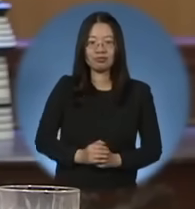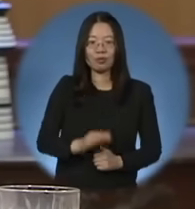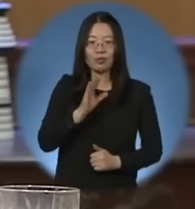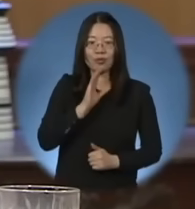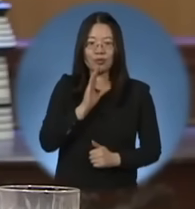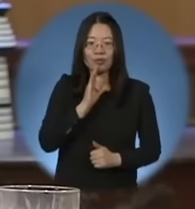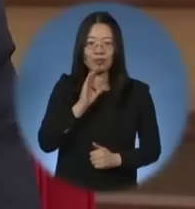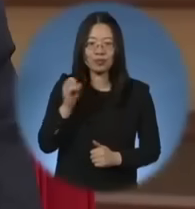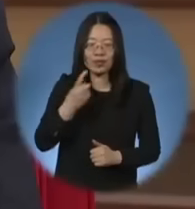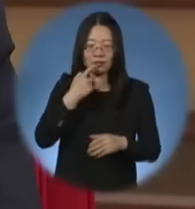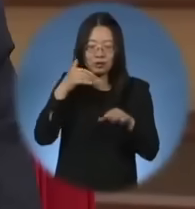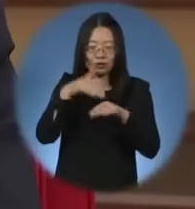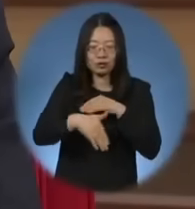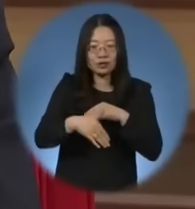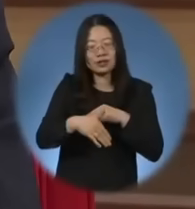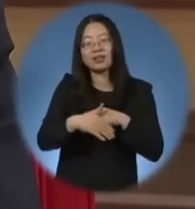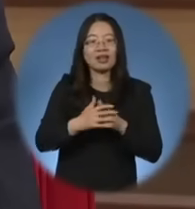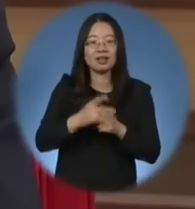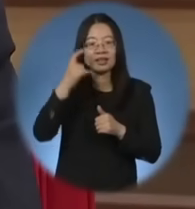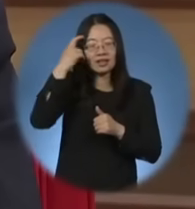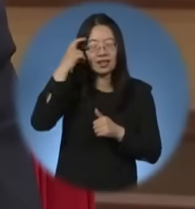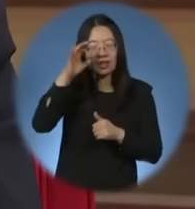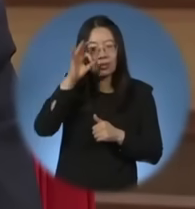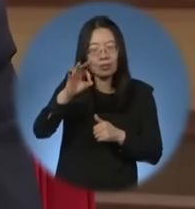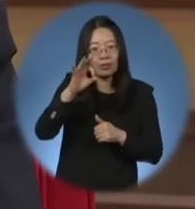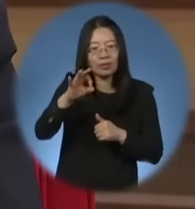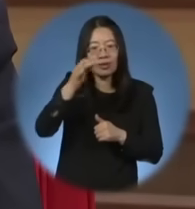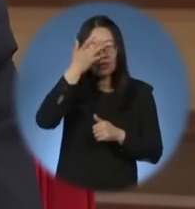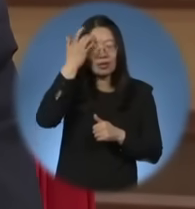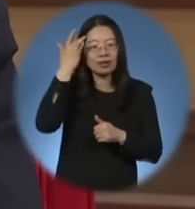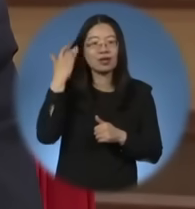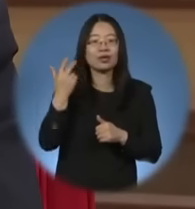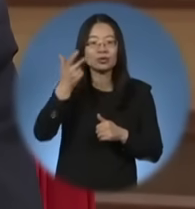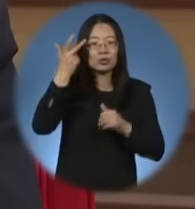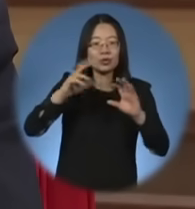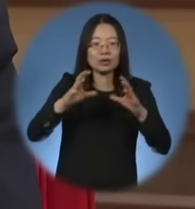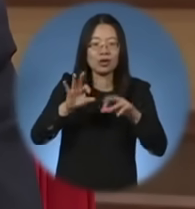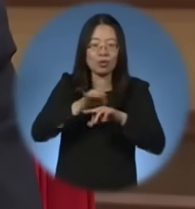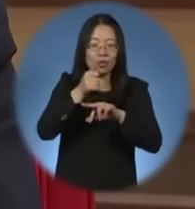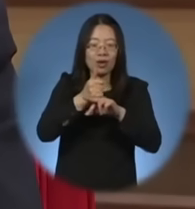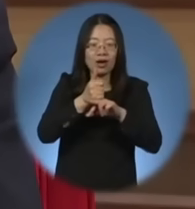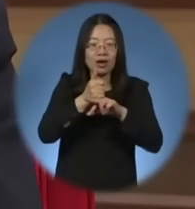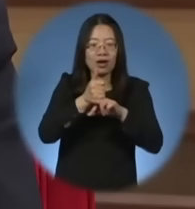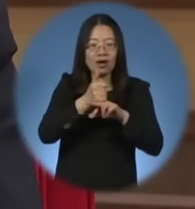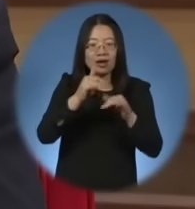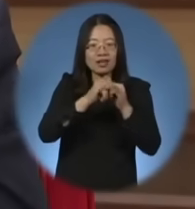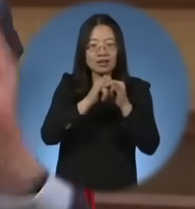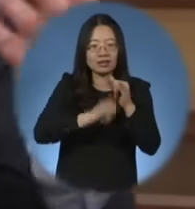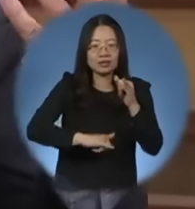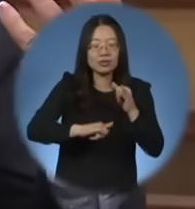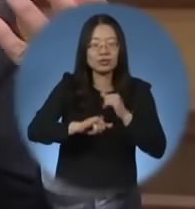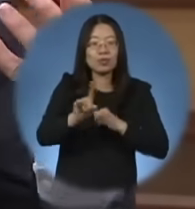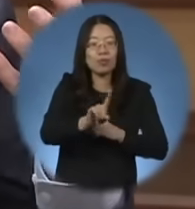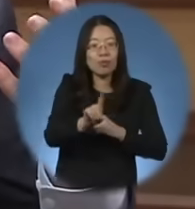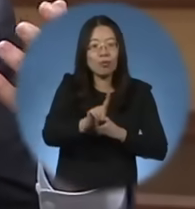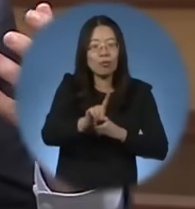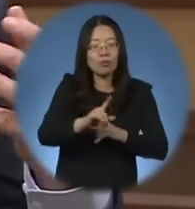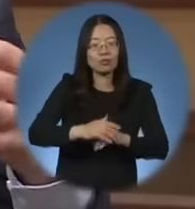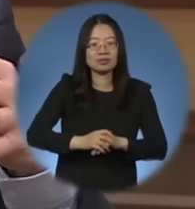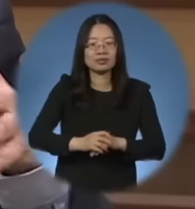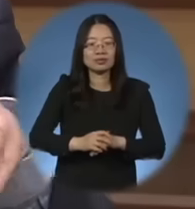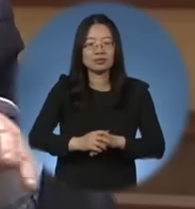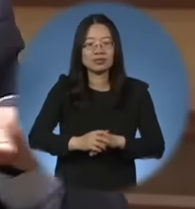어 그래요 그래요 또한 민주주의라고 생각하신다면 저 조선왕조가 상당히